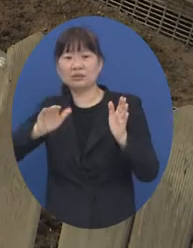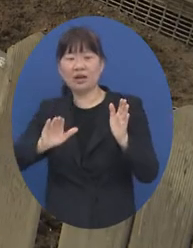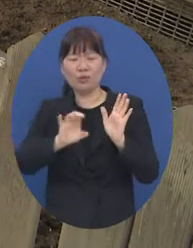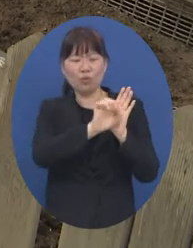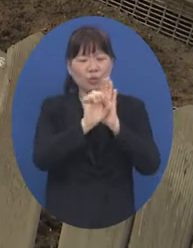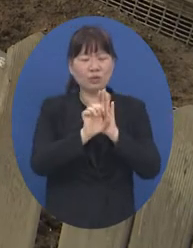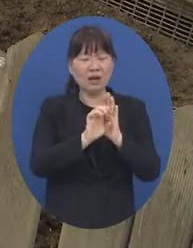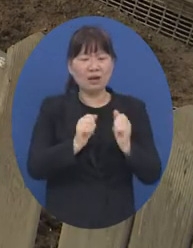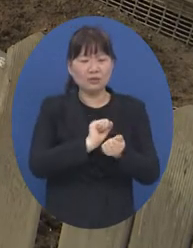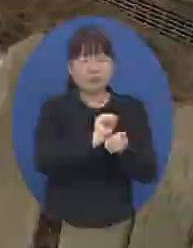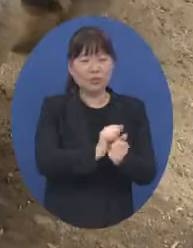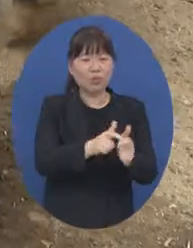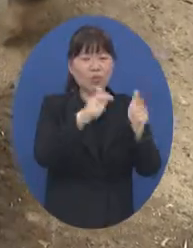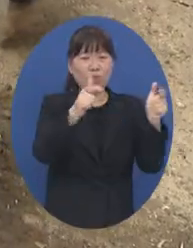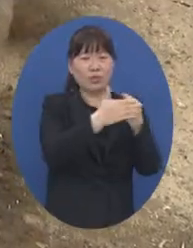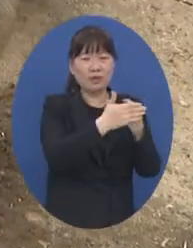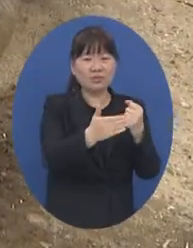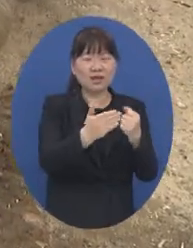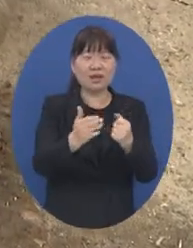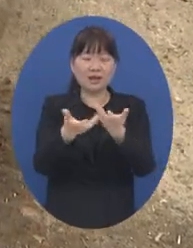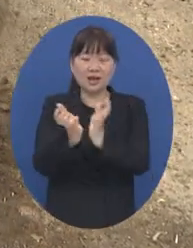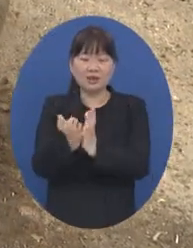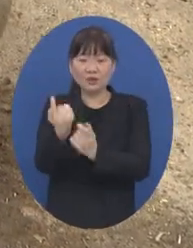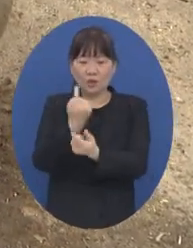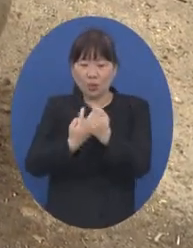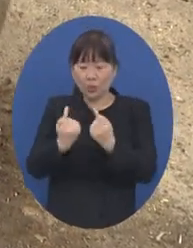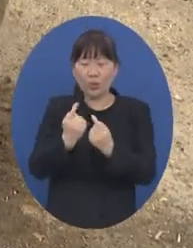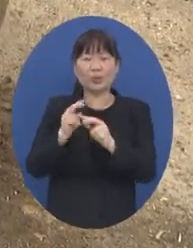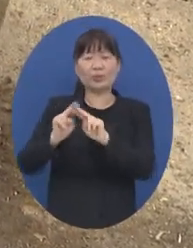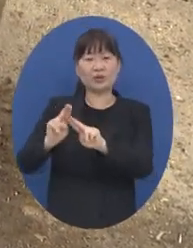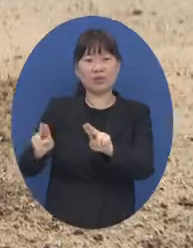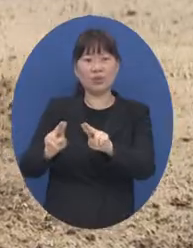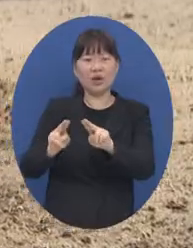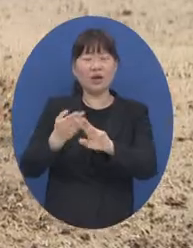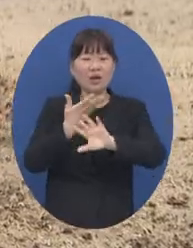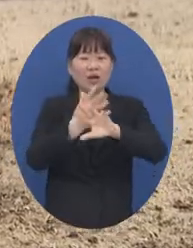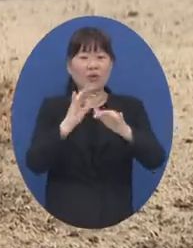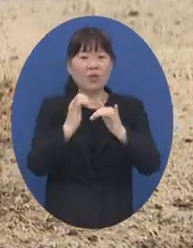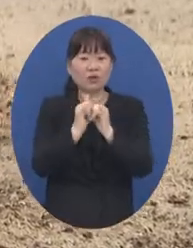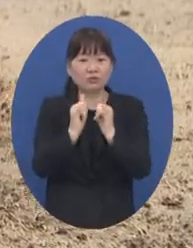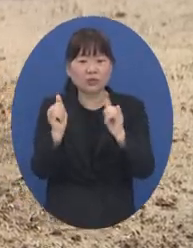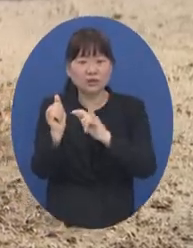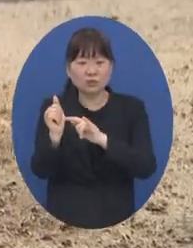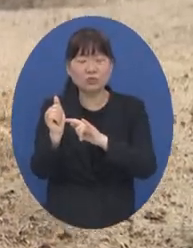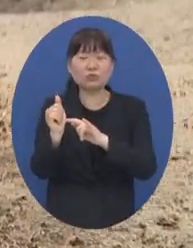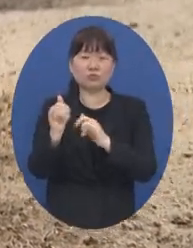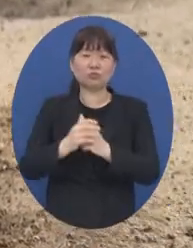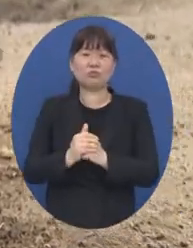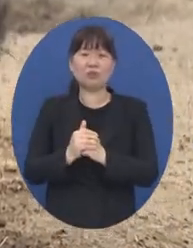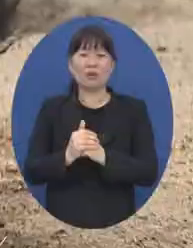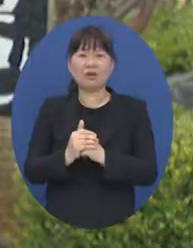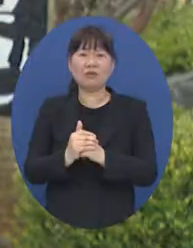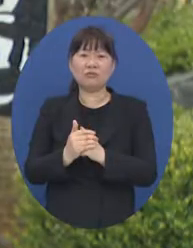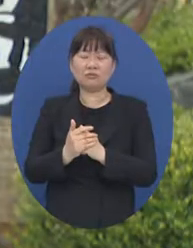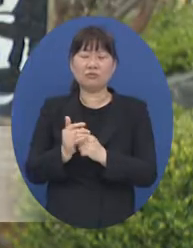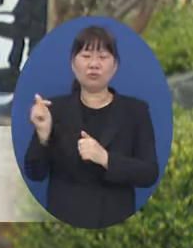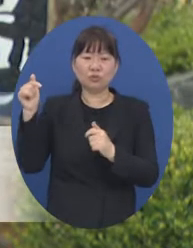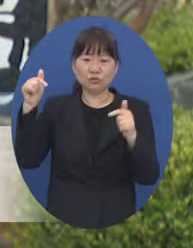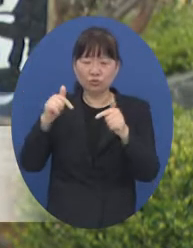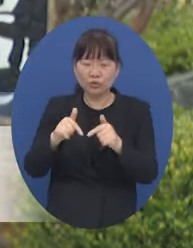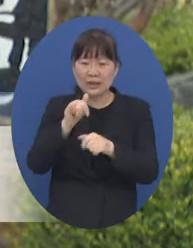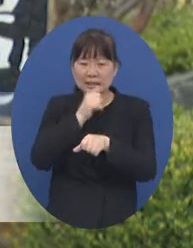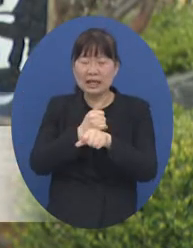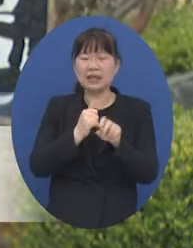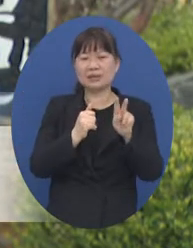중단되고 외국인 관광객들의 발길도 끊기면서 지난해는 2만 명 수준까지 떨어졌습니다. 매출을